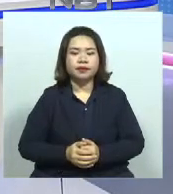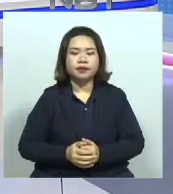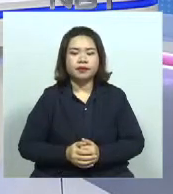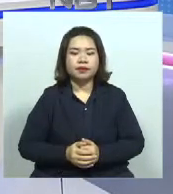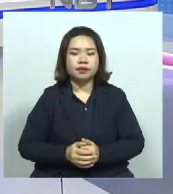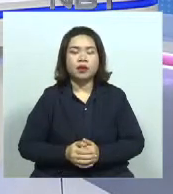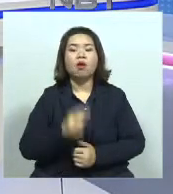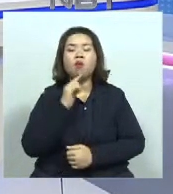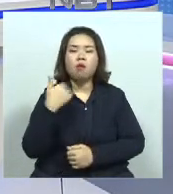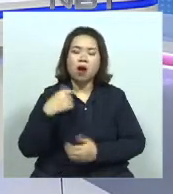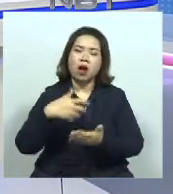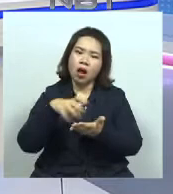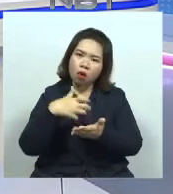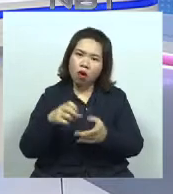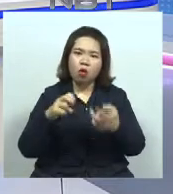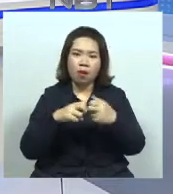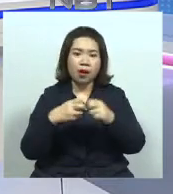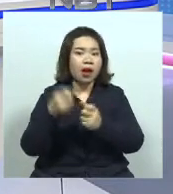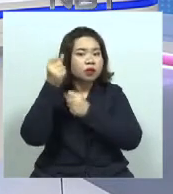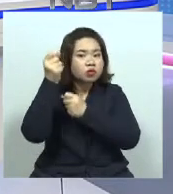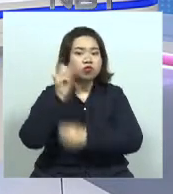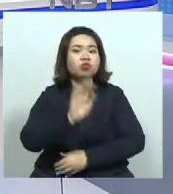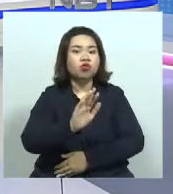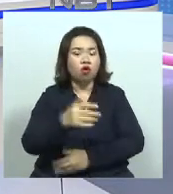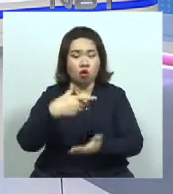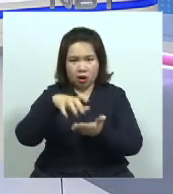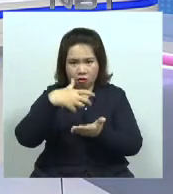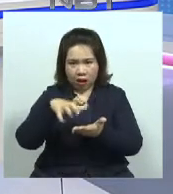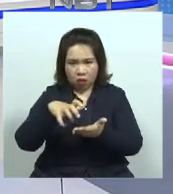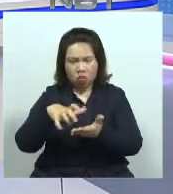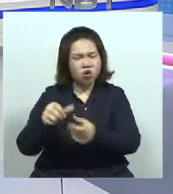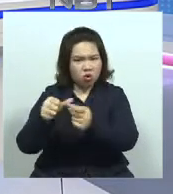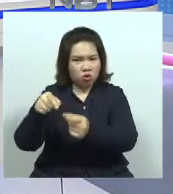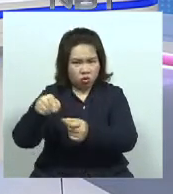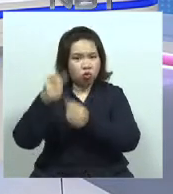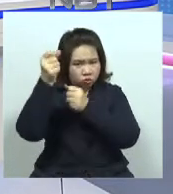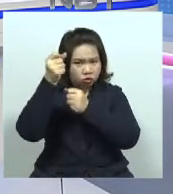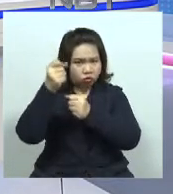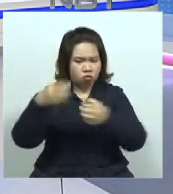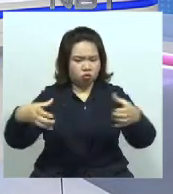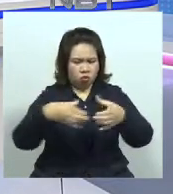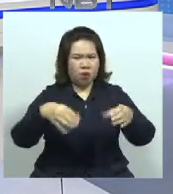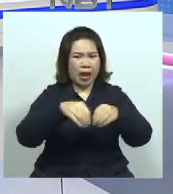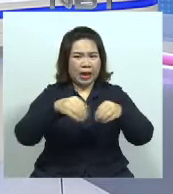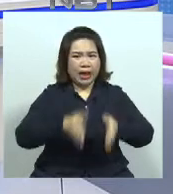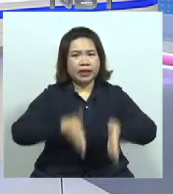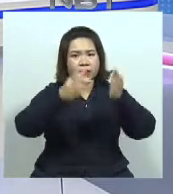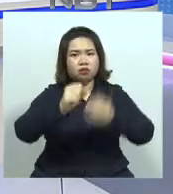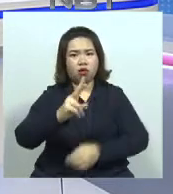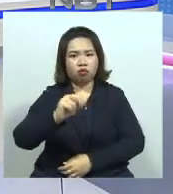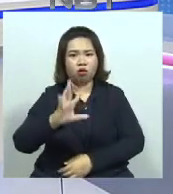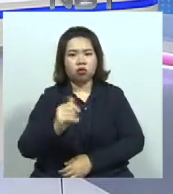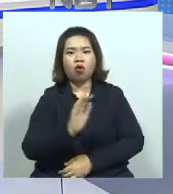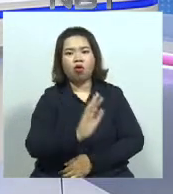ได้มาเปิดเผยถึงสถานการณ์การชุมนุมล่าสุดในตอนนี้นะคะการชุมนุมก็ยังอยู่ในวงจำกัดอยู่ใกล้ๆกับสภานิติบัญญัติแห่งช